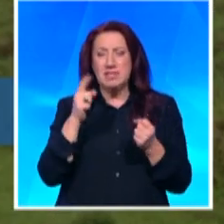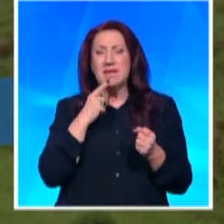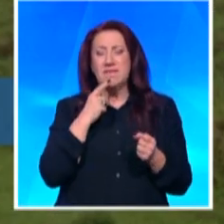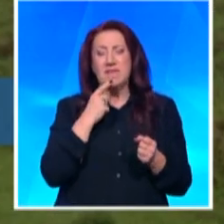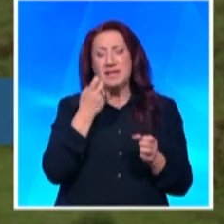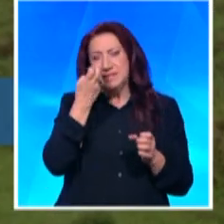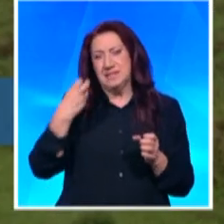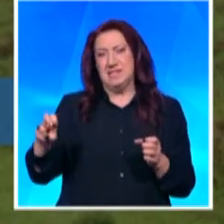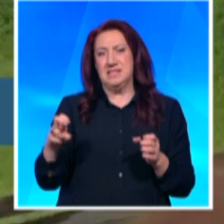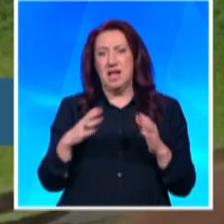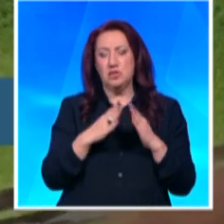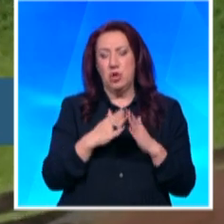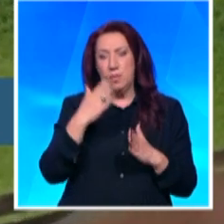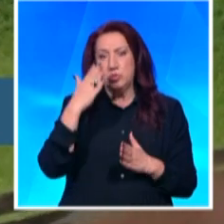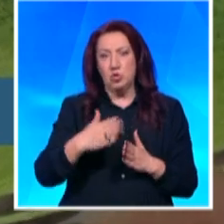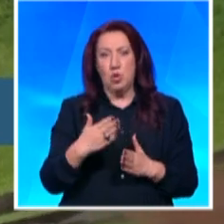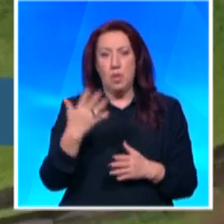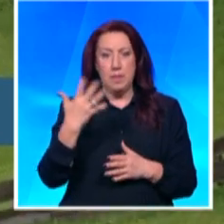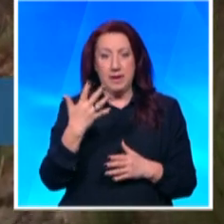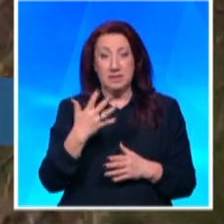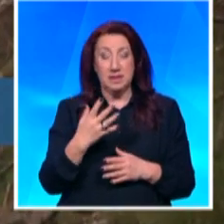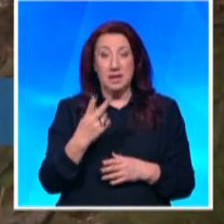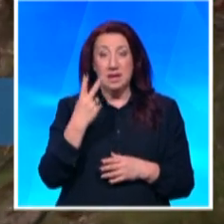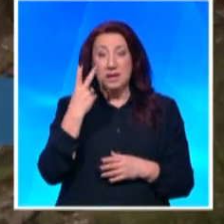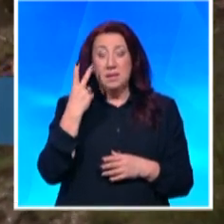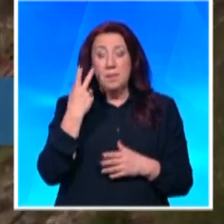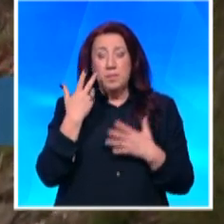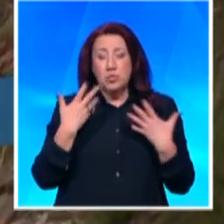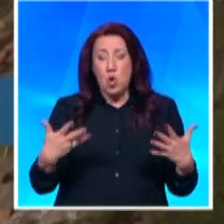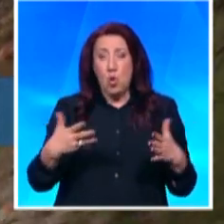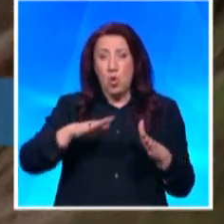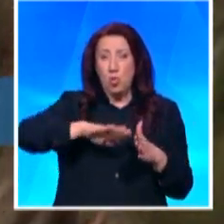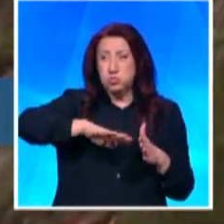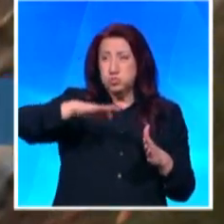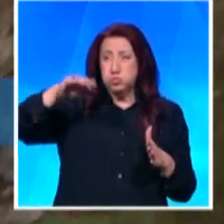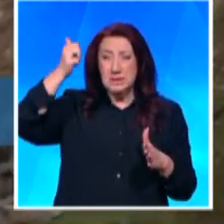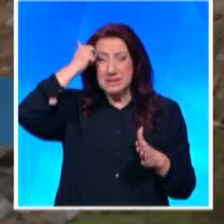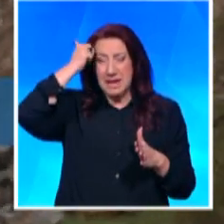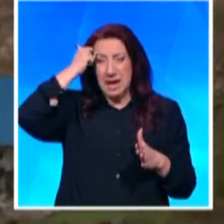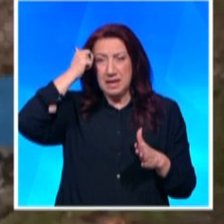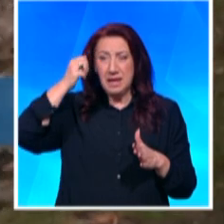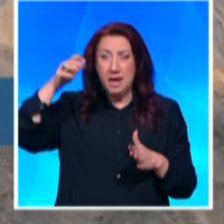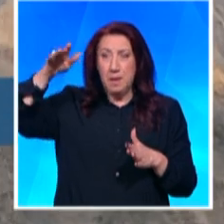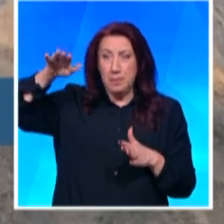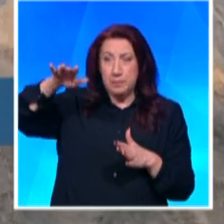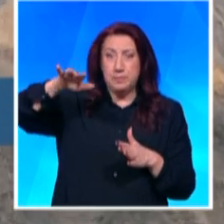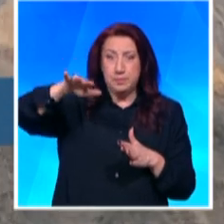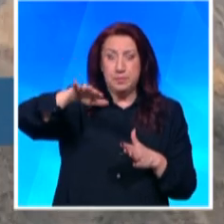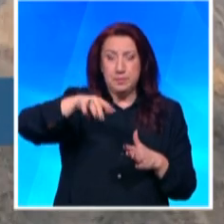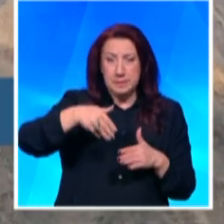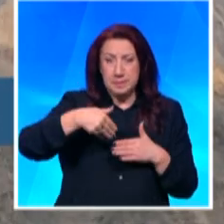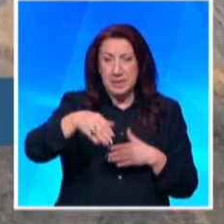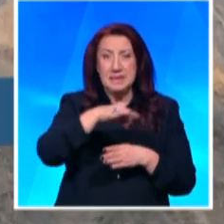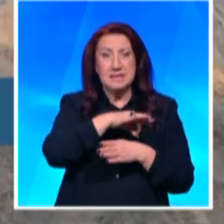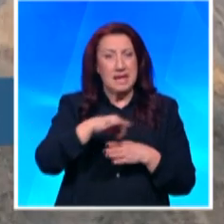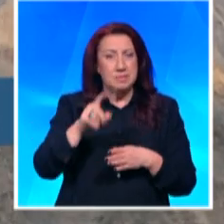експерти, близо 2 милиона тона скали над селото са се раздвижили и още в близките седмици в селото може да паднат огромни